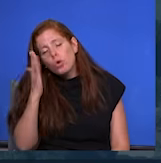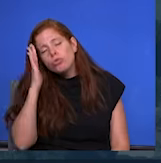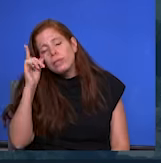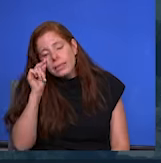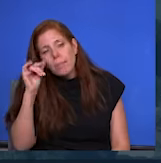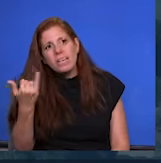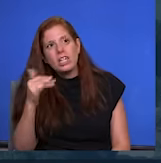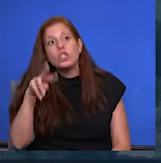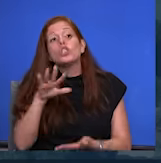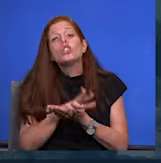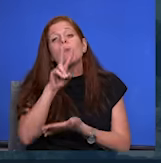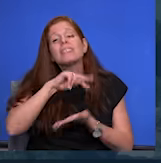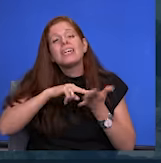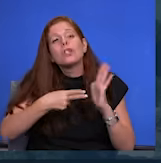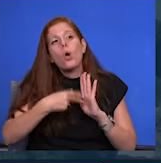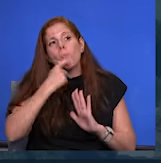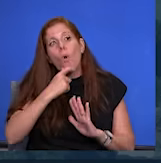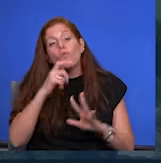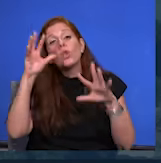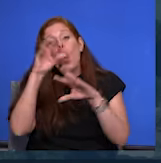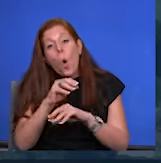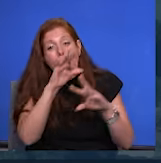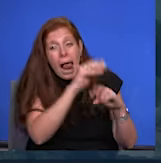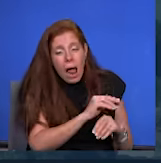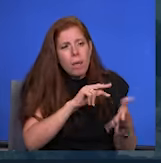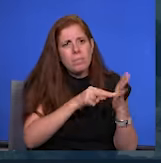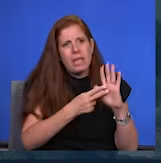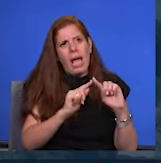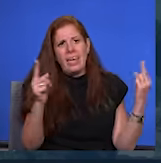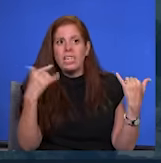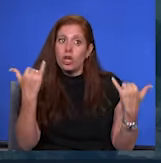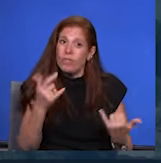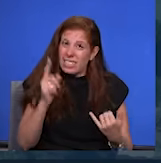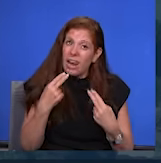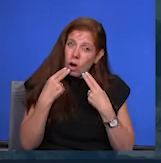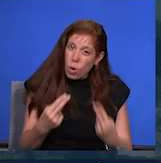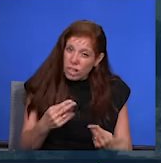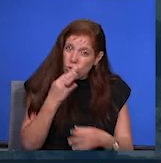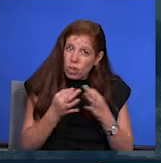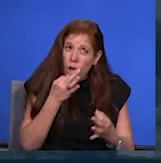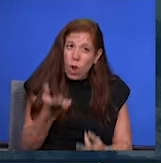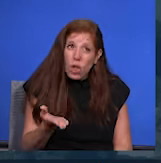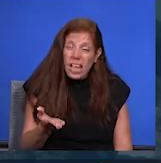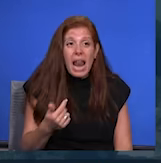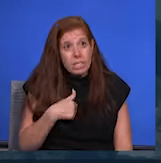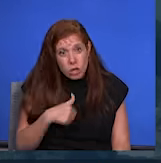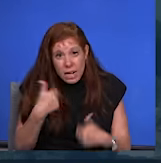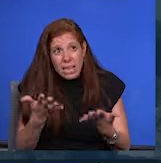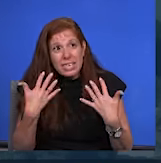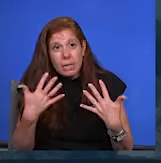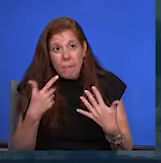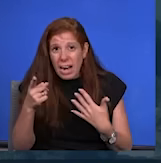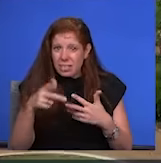דירות ברחובות, כל לילה ישנתי בדירה אחרת. ועכשיו אני צריך לענות לך על השאלות, על זה שאני נתתי את הפארק הזה